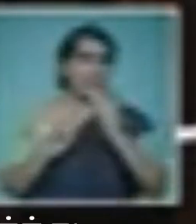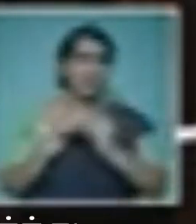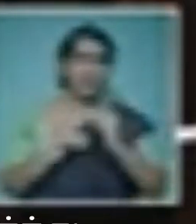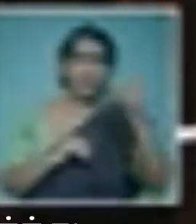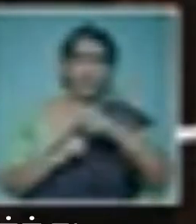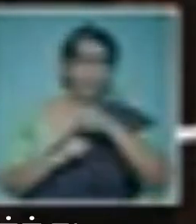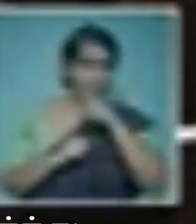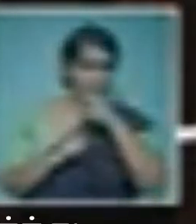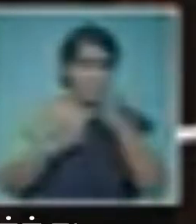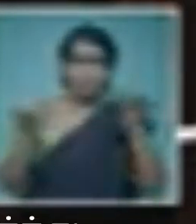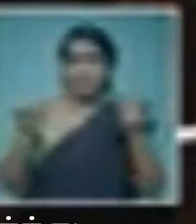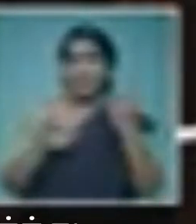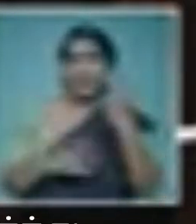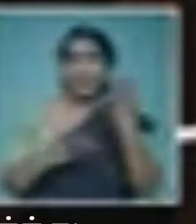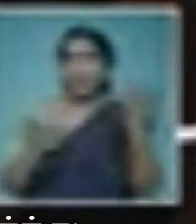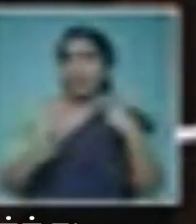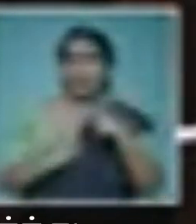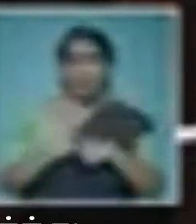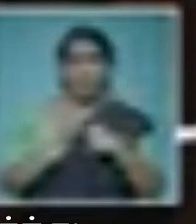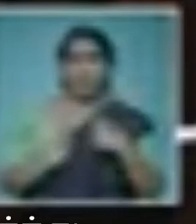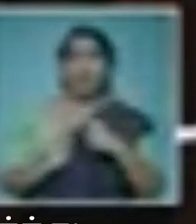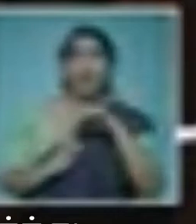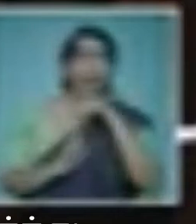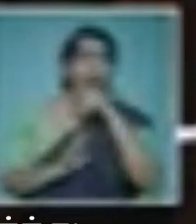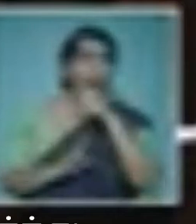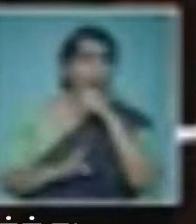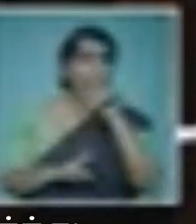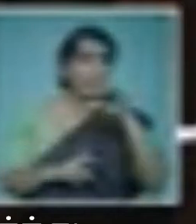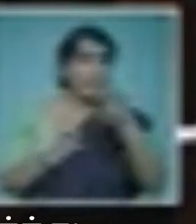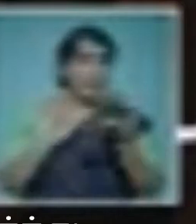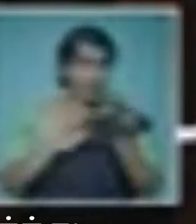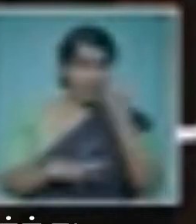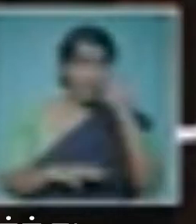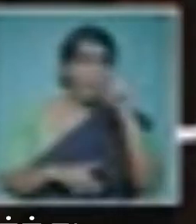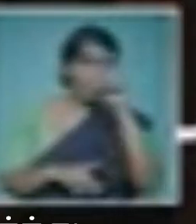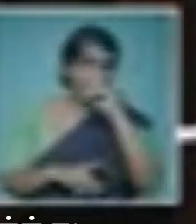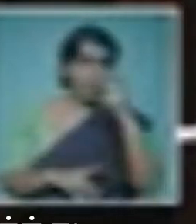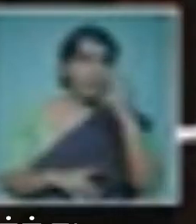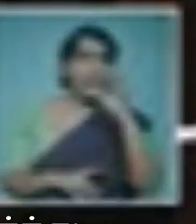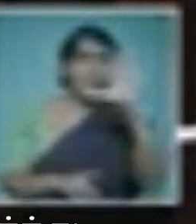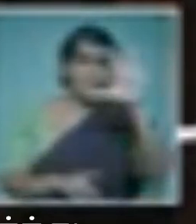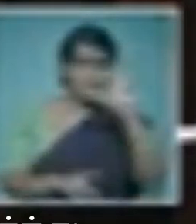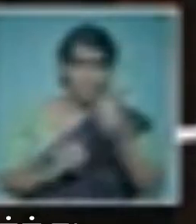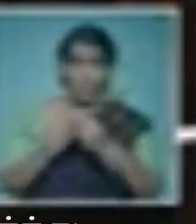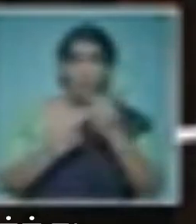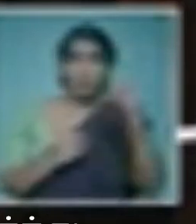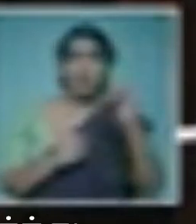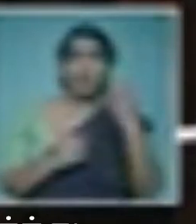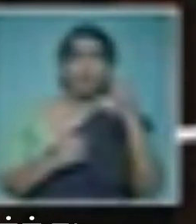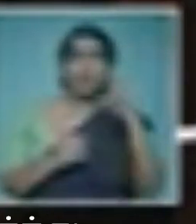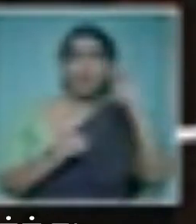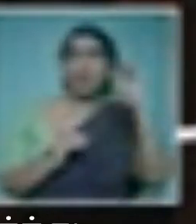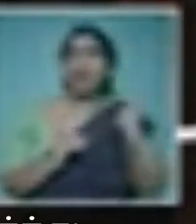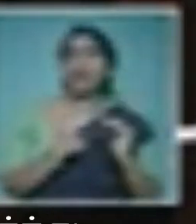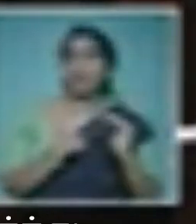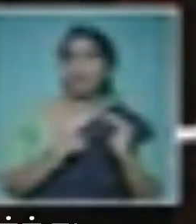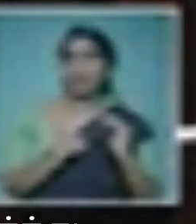ඉන්නවද නැහැ කොහේ දෙනෙක් ඉන්නවද නැහැ ලංකාවේ අවුරුදු 100ට වඩා වැඩි කට්ටියට මාසිකව රුපියල් 5000ක් දුන්න එක රුපියල් 2500ක්